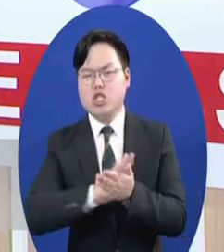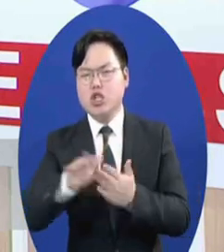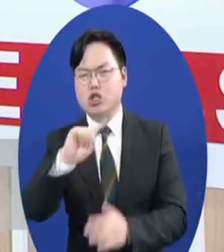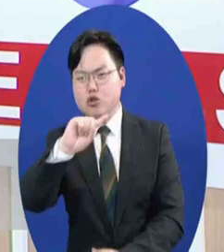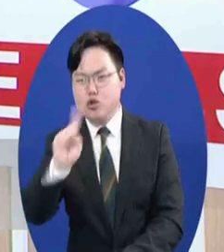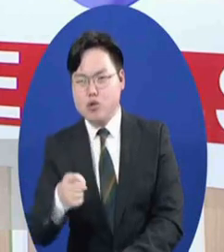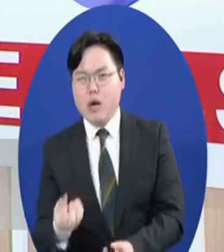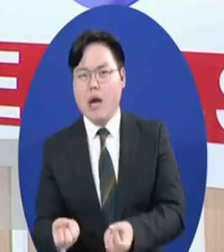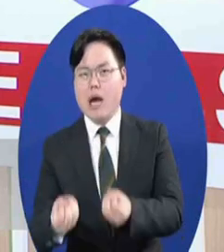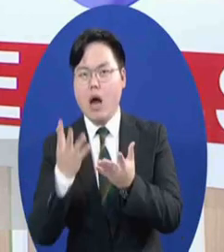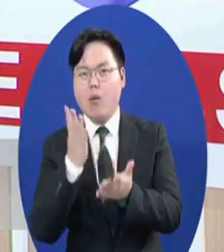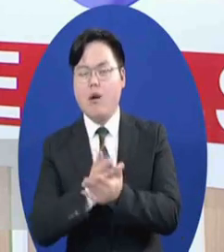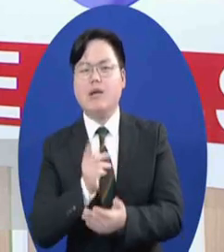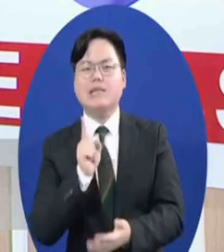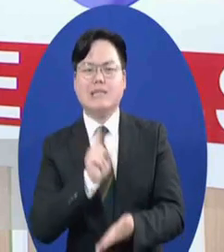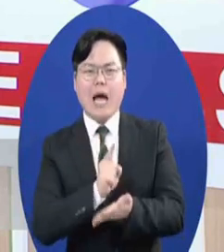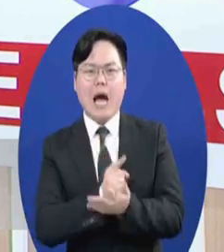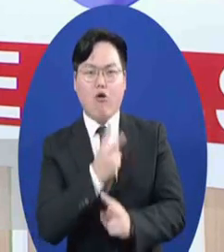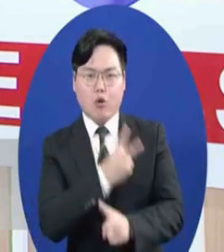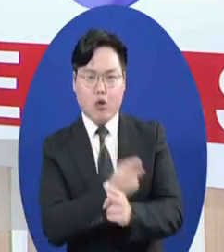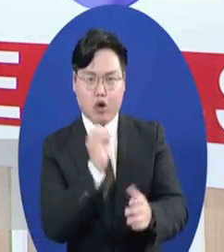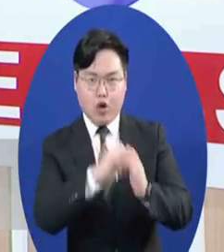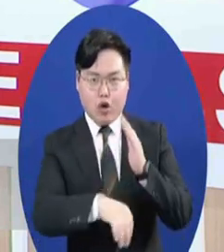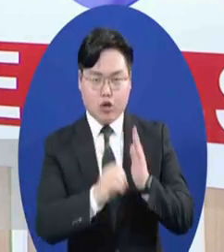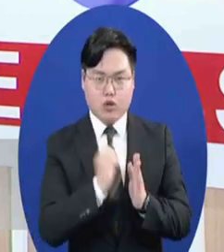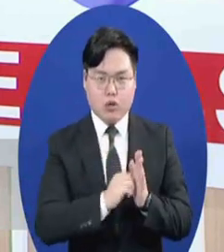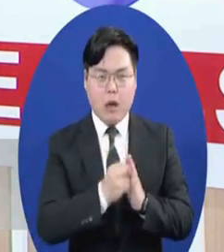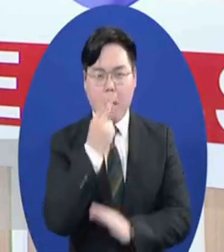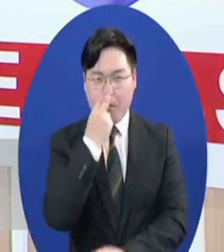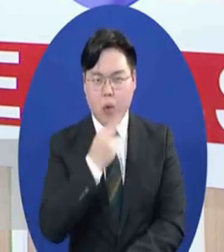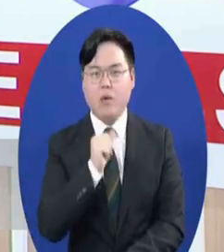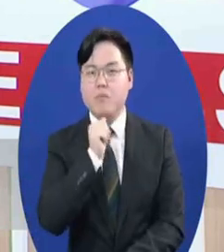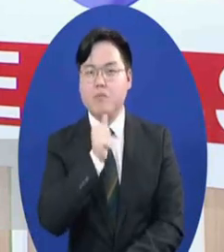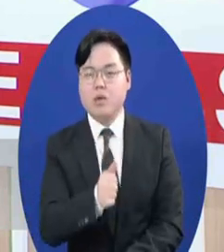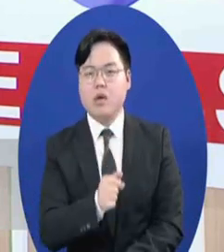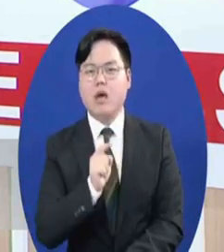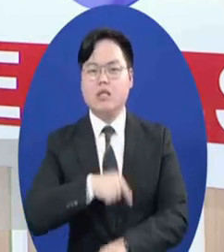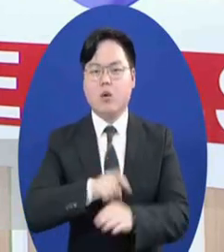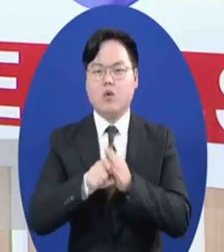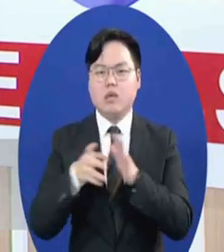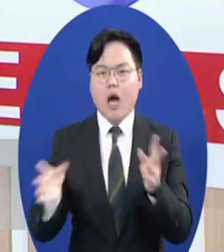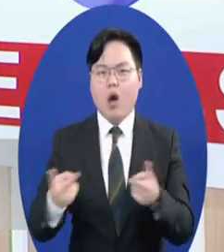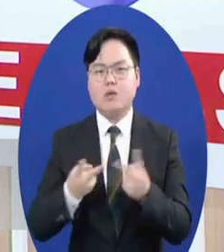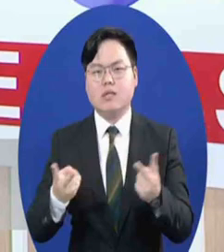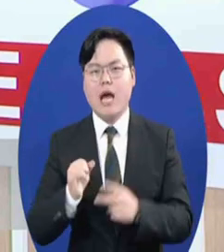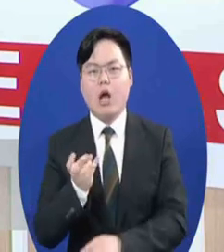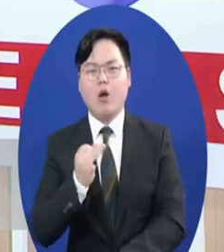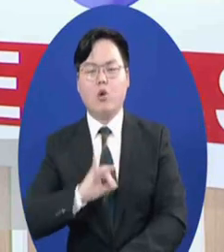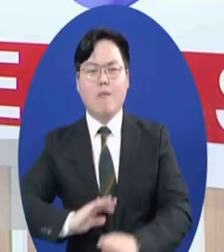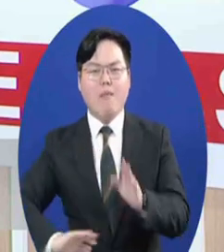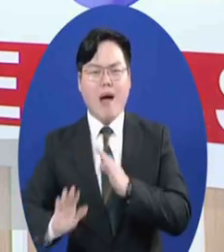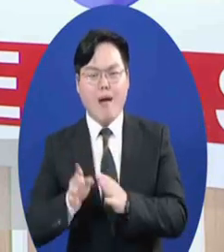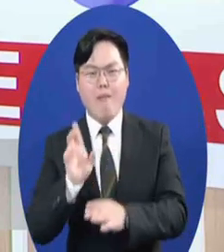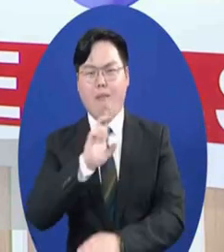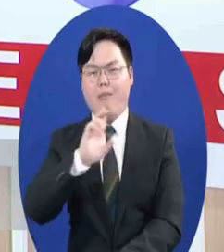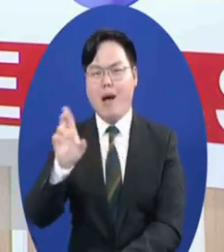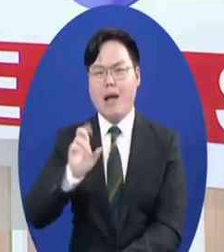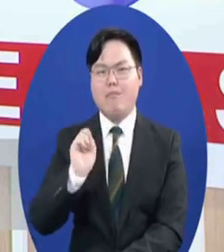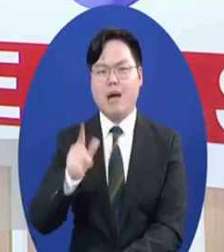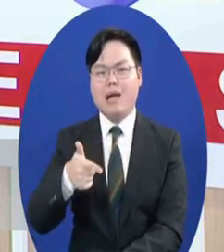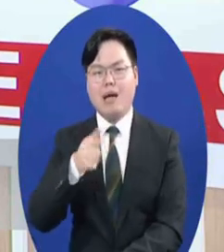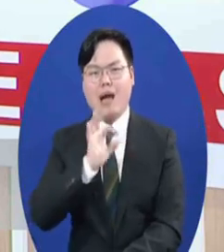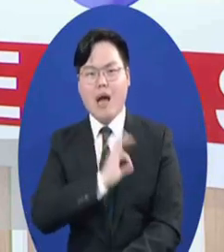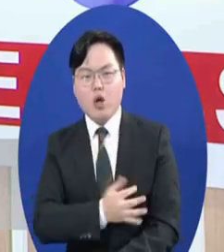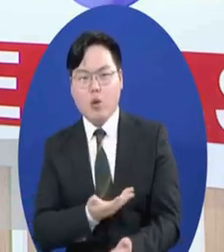зөвшөөрөл гарна бол заавчгүй хуулиар бий болгоно гэсэн. А яг мэдээж хэрэг одоо энэ цаг хугацааны асуудал үндэсний аюулгүй байдал ч гэдэм юм. За одоо байгалийн байлгыг